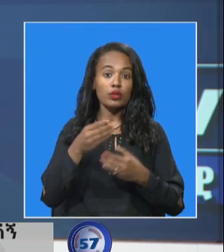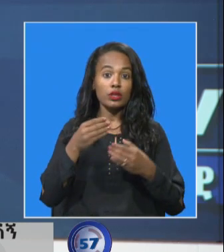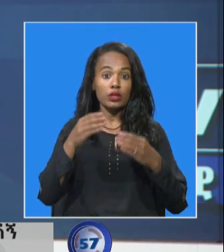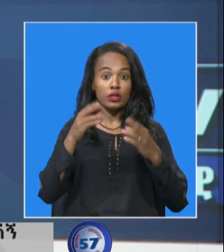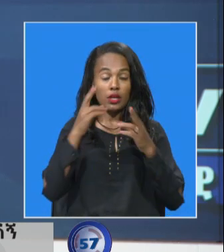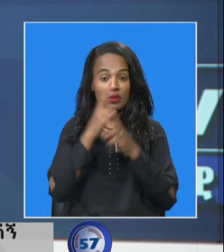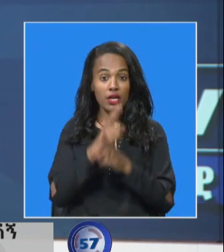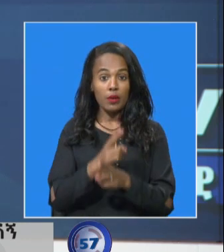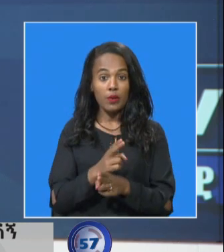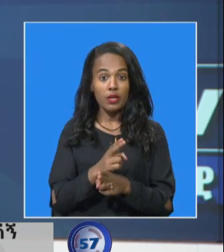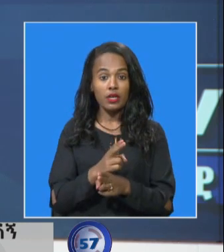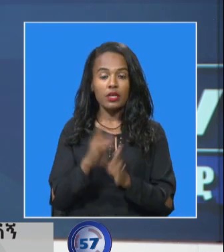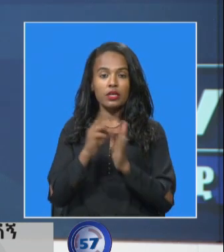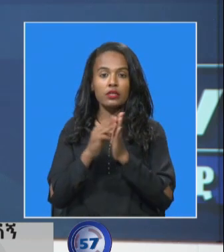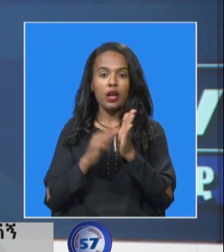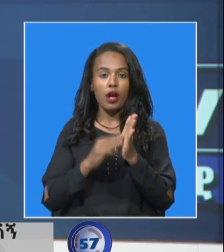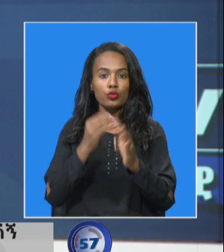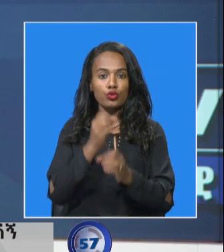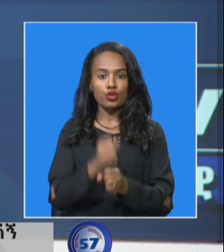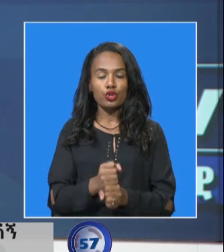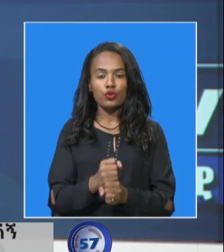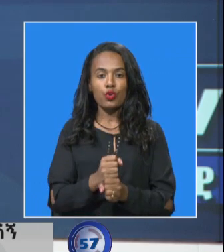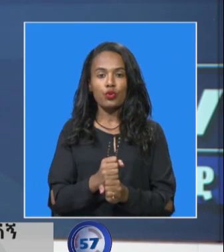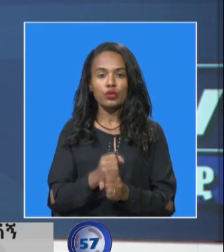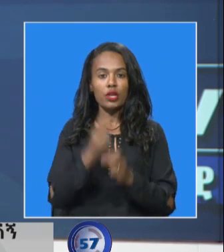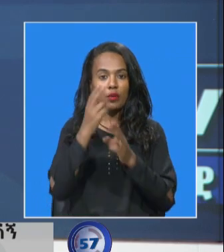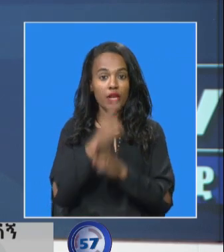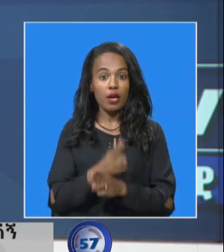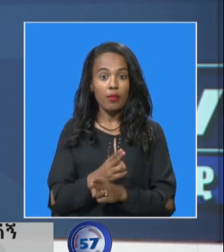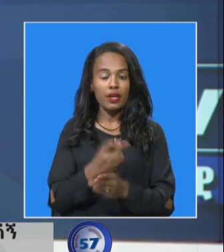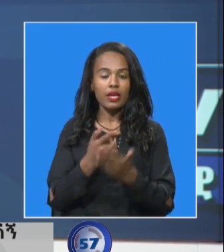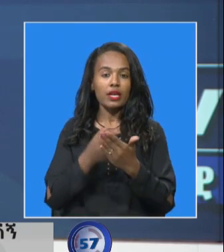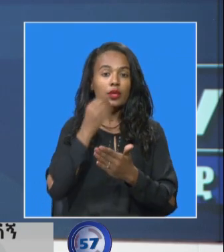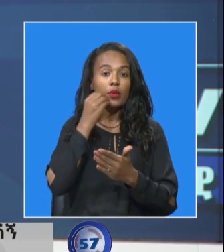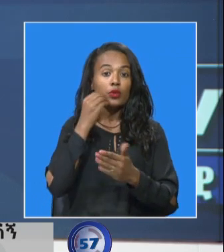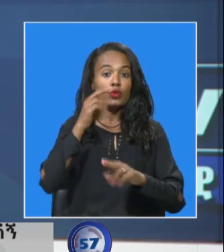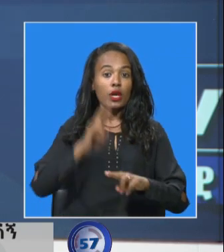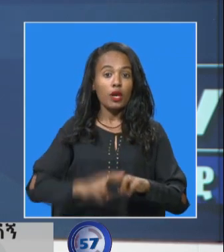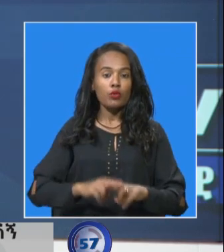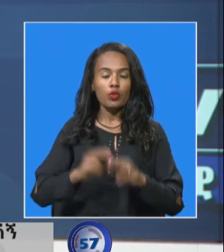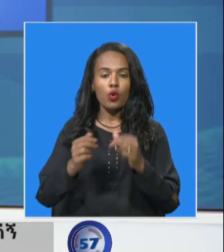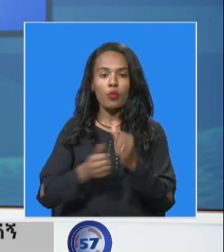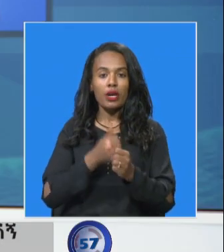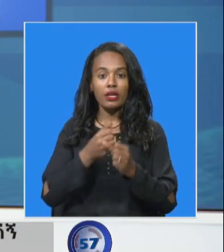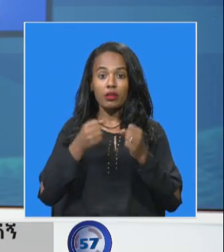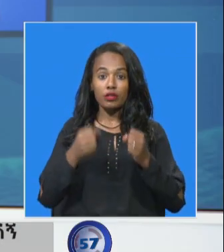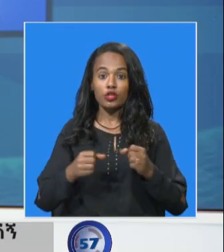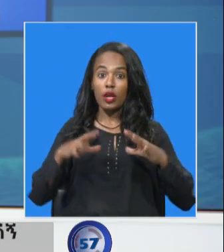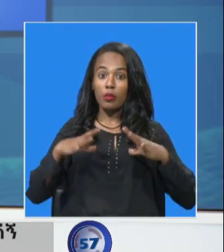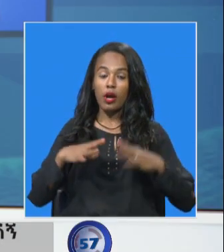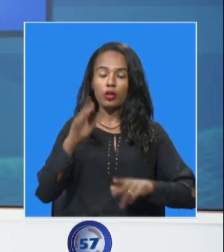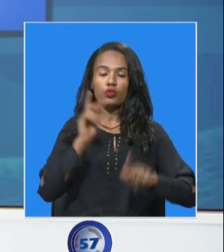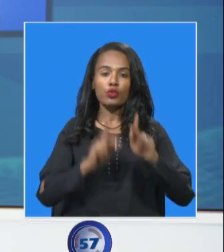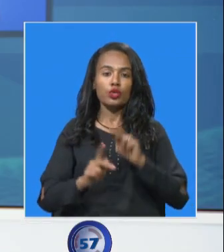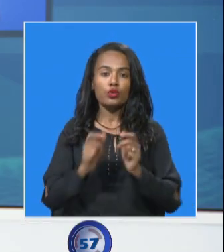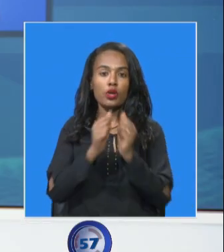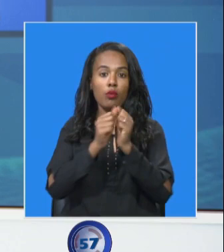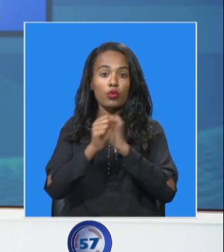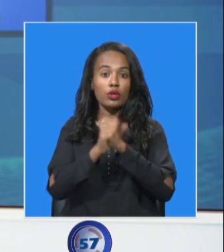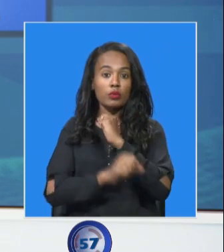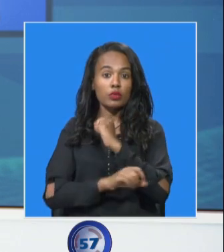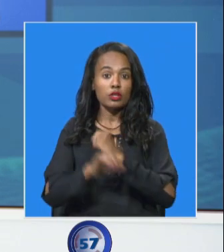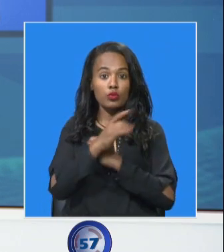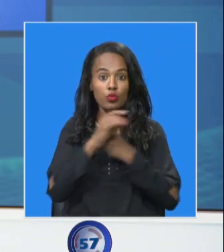ስለሚከበር ስርዓቱን ይዞ ስለሚከበር ያንን ቤቱ ቁጭ ብሎ መከታተል ይችላል። በዓላቱ ለህዝቡ የአብሮነት መሰረቱ